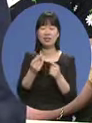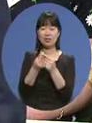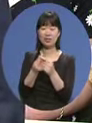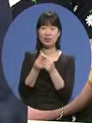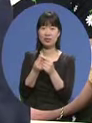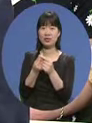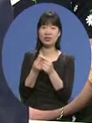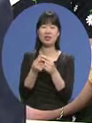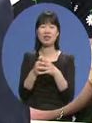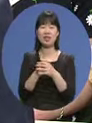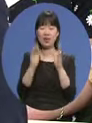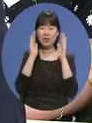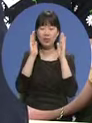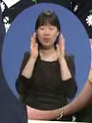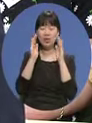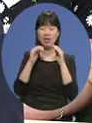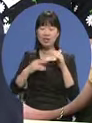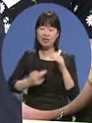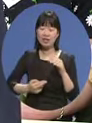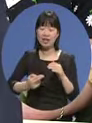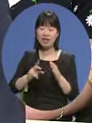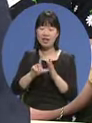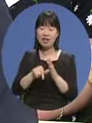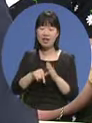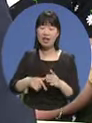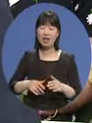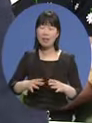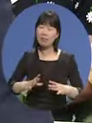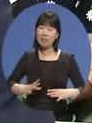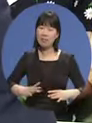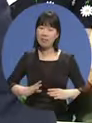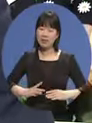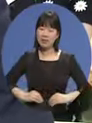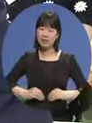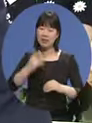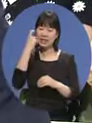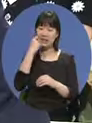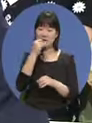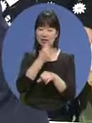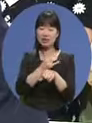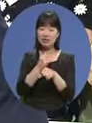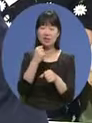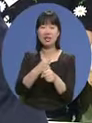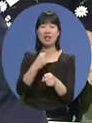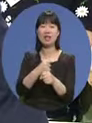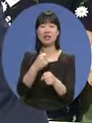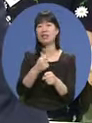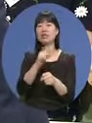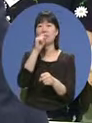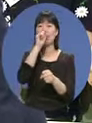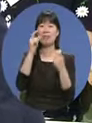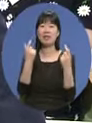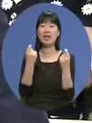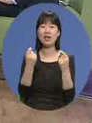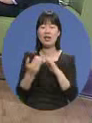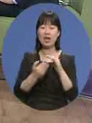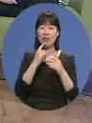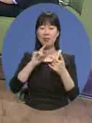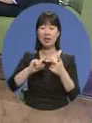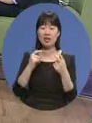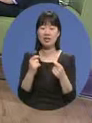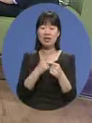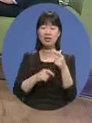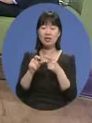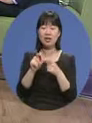약간의 그 공복감을 느낄 정도의 그런 상황을 만들어주시는 게 저는 굉장히 좋을 것 같습니다. 아까 말씀드린 것에 네. 제가